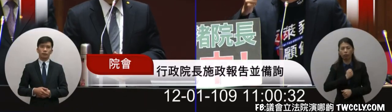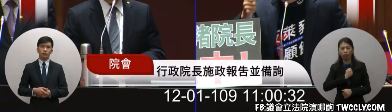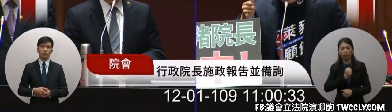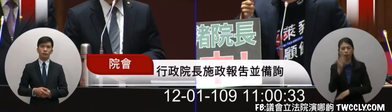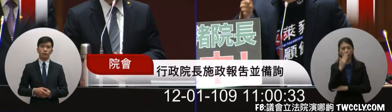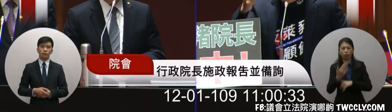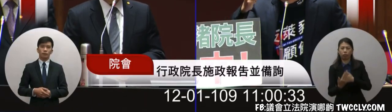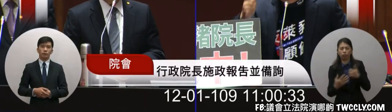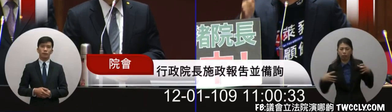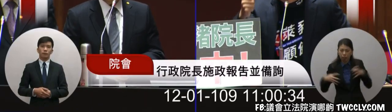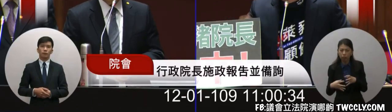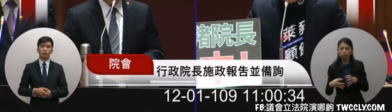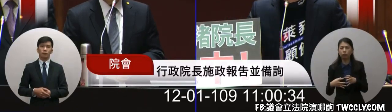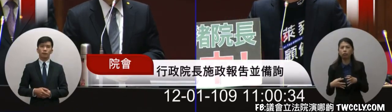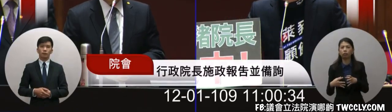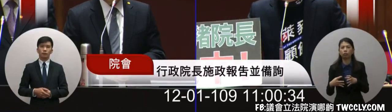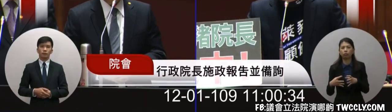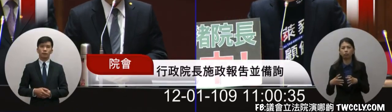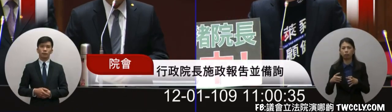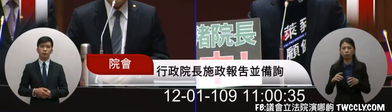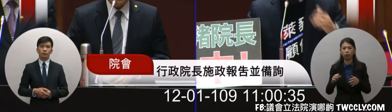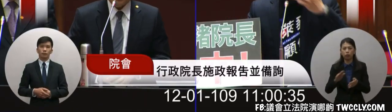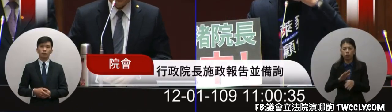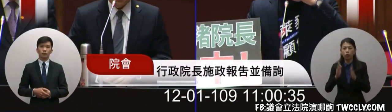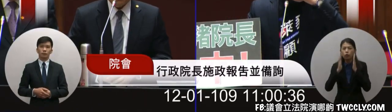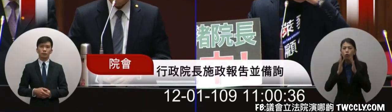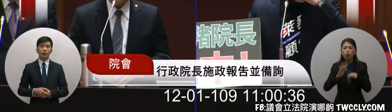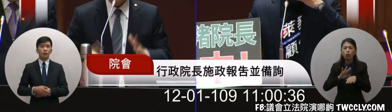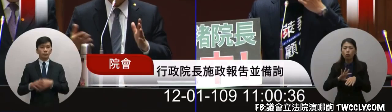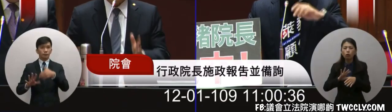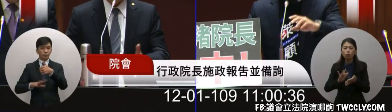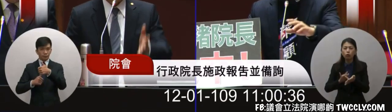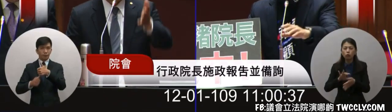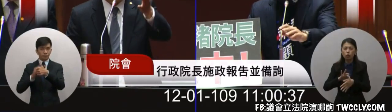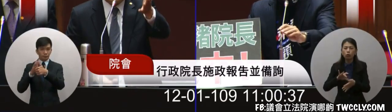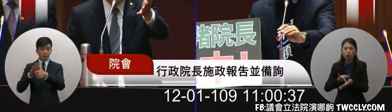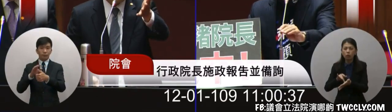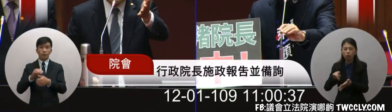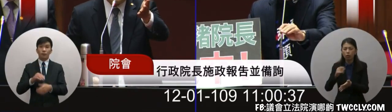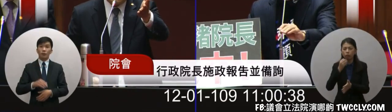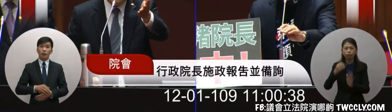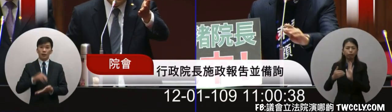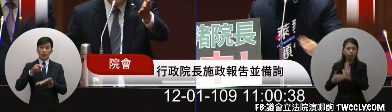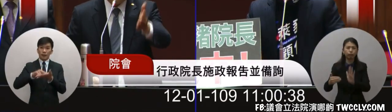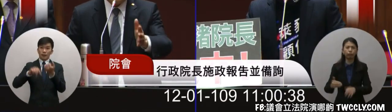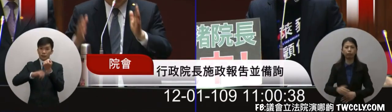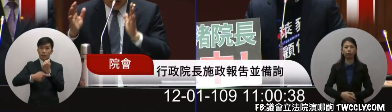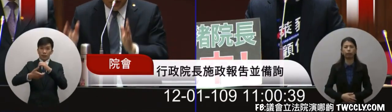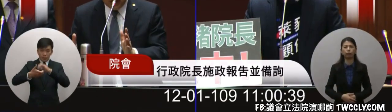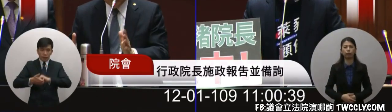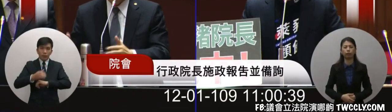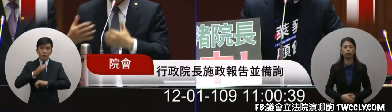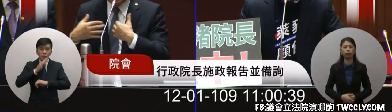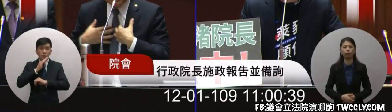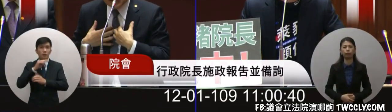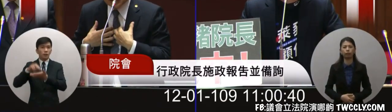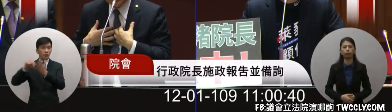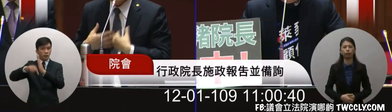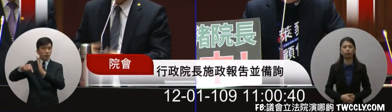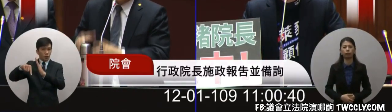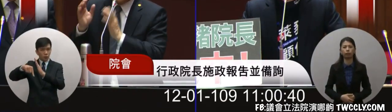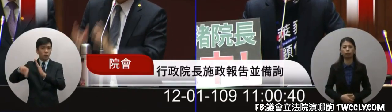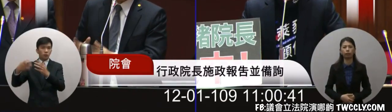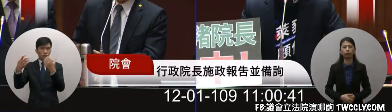反对国中小不要吃到瘦肉精猪肉。 委员，立法是贵院的职责，而行